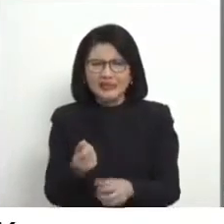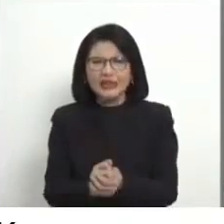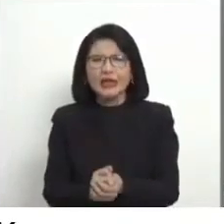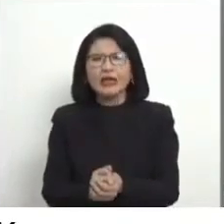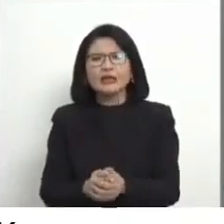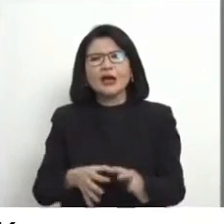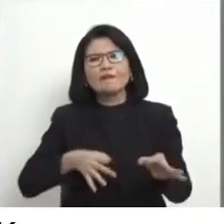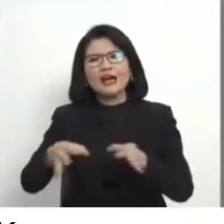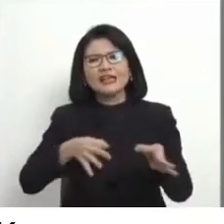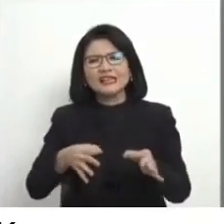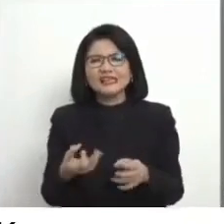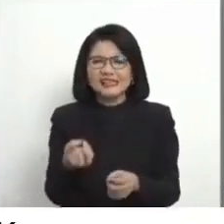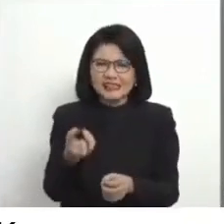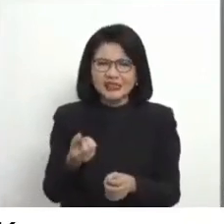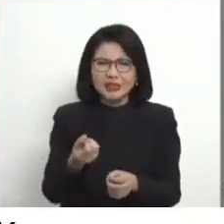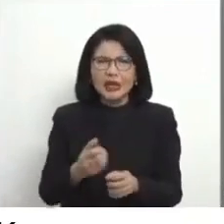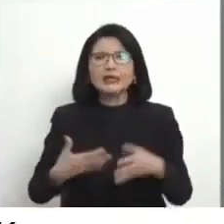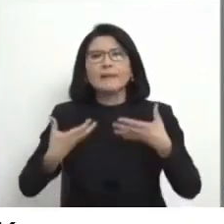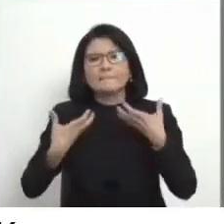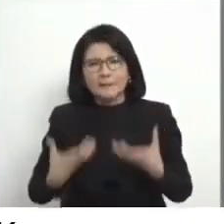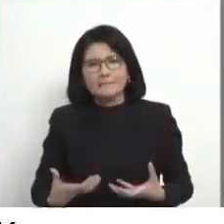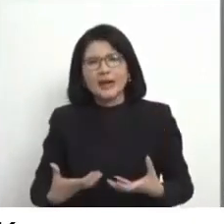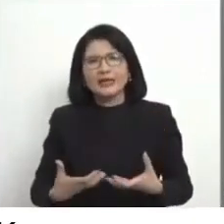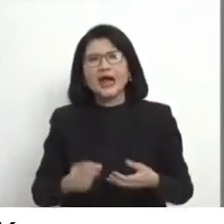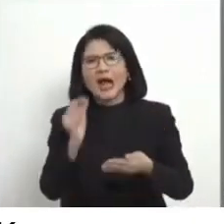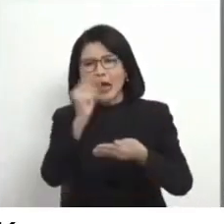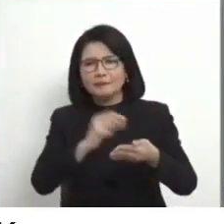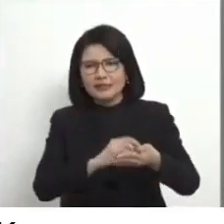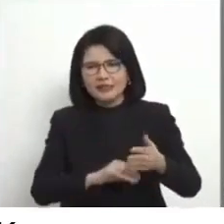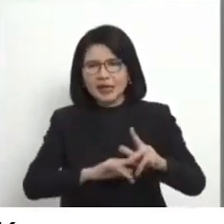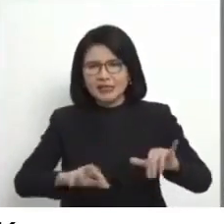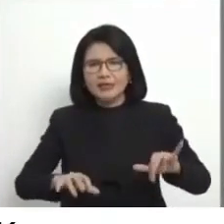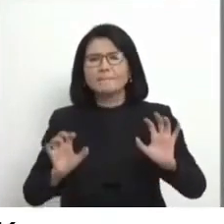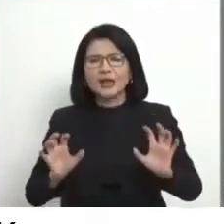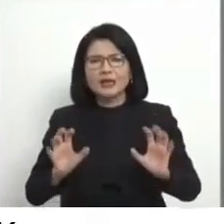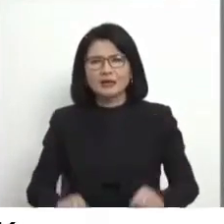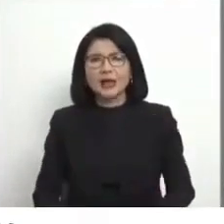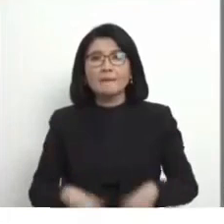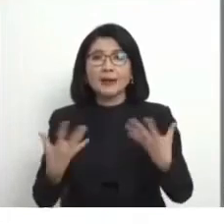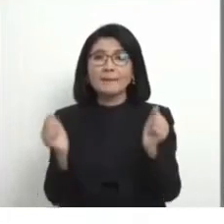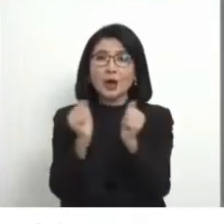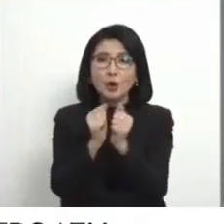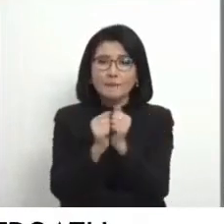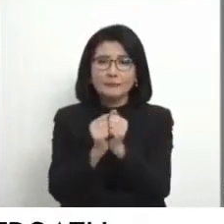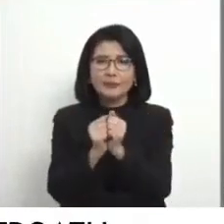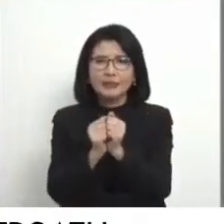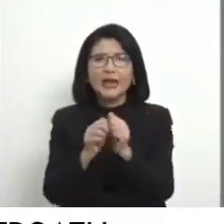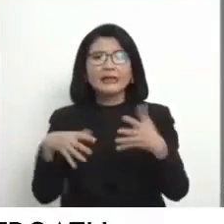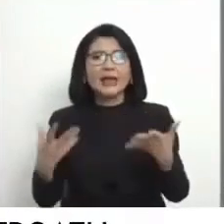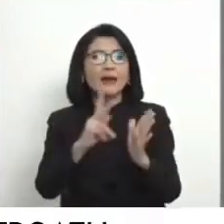beban administrasi yang berlebihan pertanyaannya Bagaimana komitmen dan apa